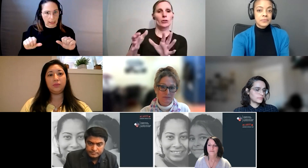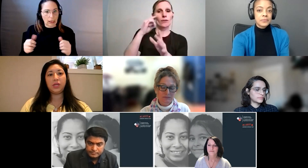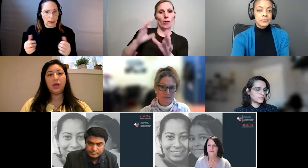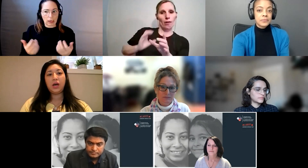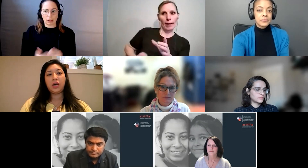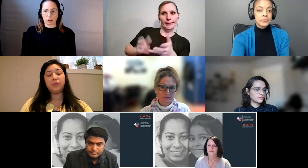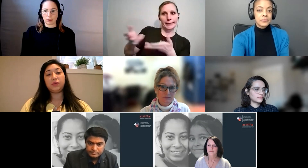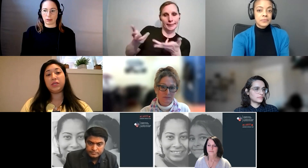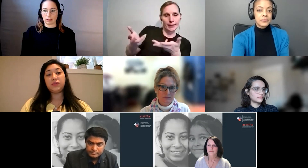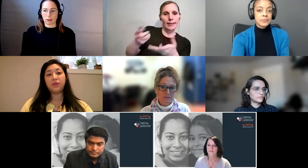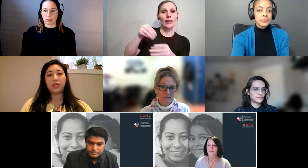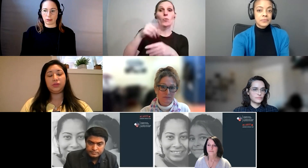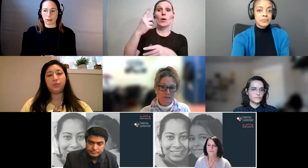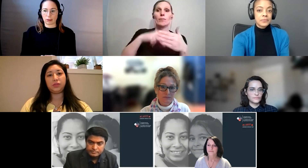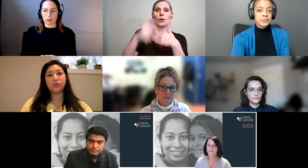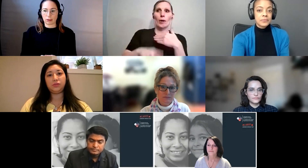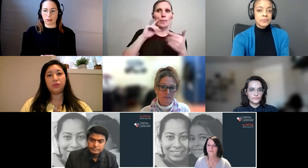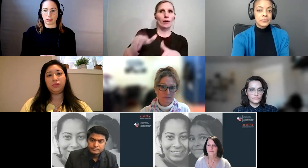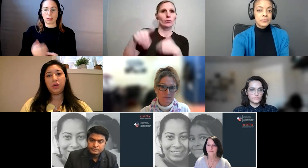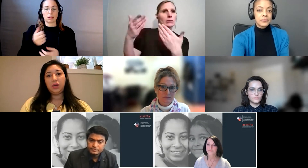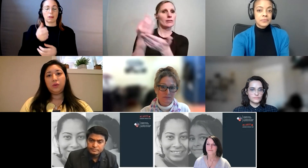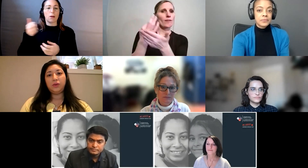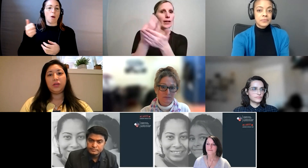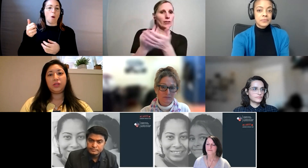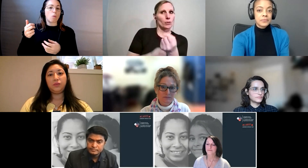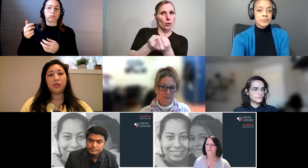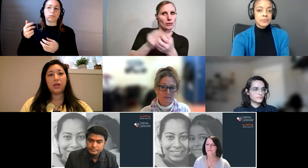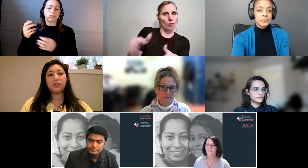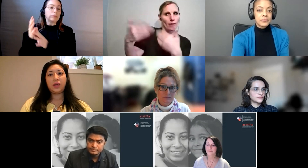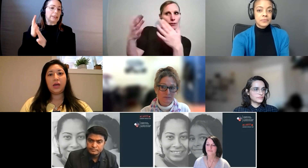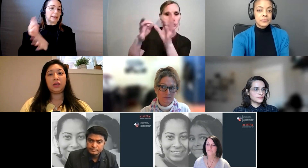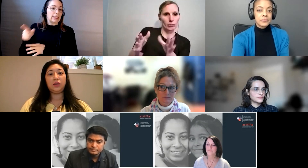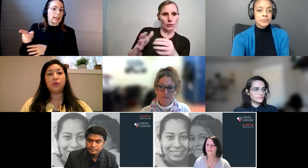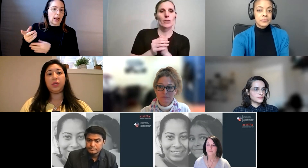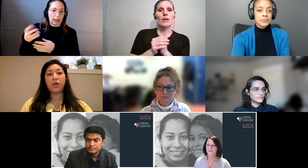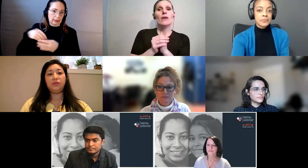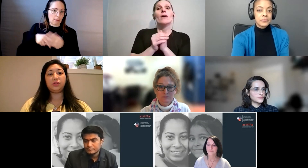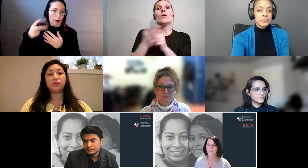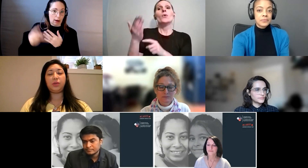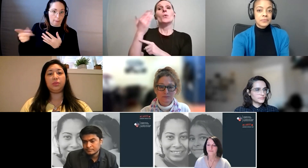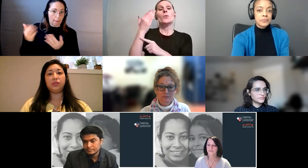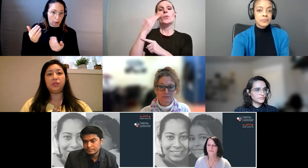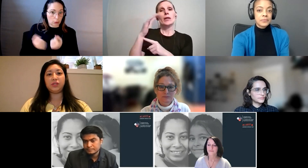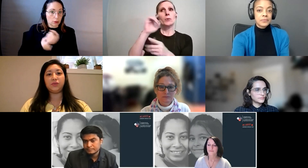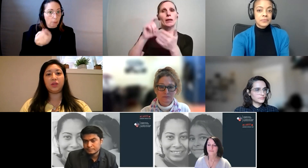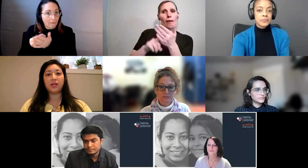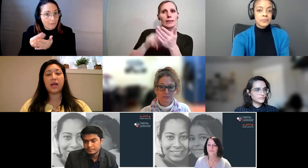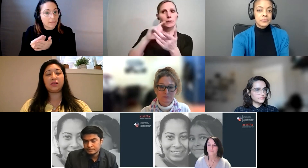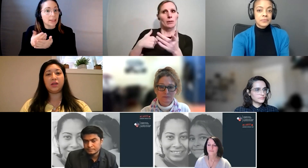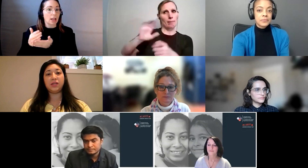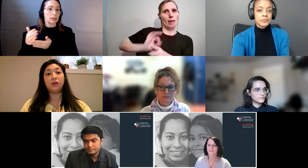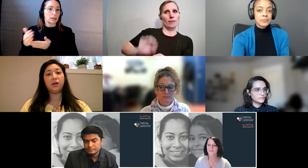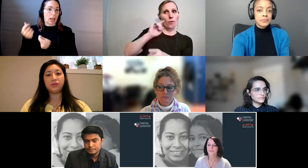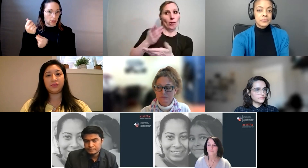Donc, un des clients dans notre programme, nous avons besoin de support financier. Nous avons réalisé que ça